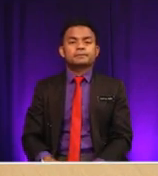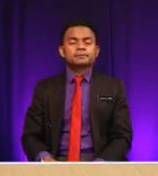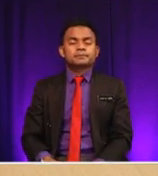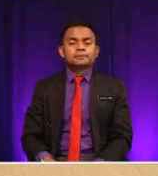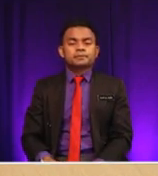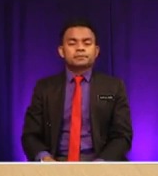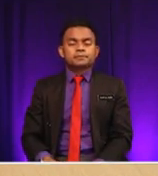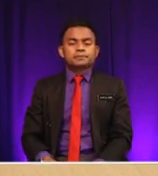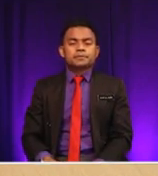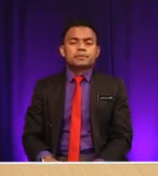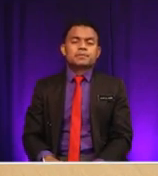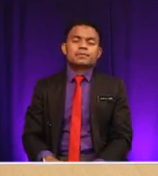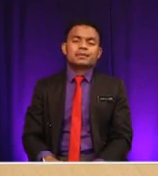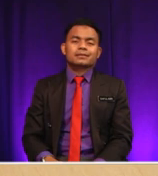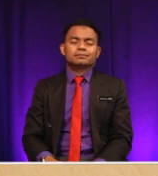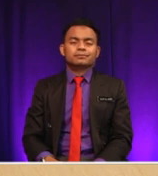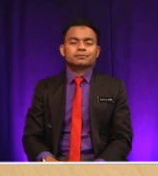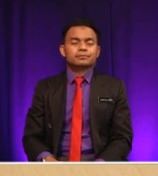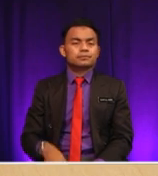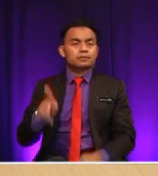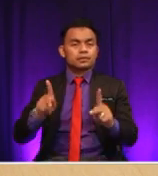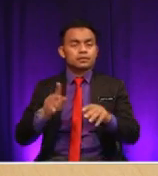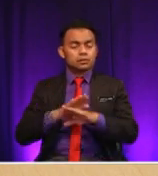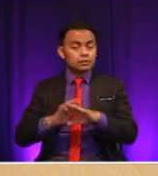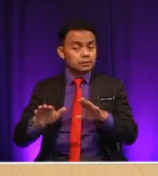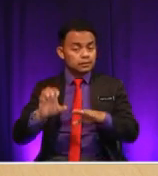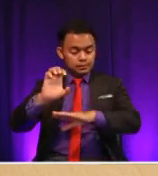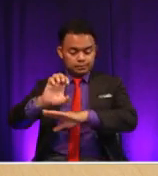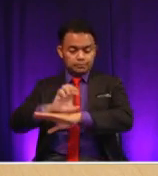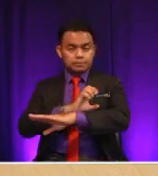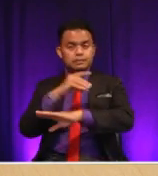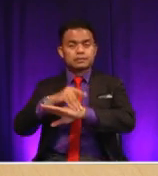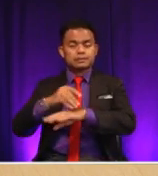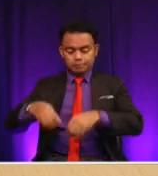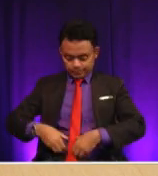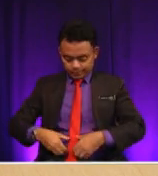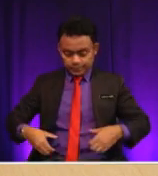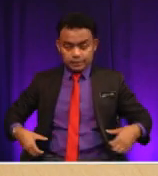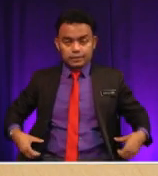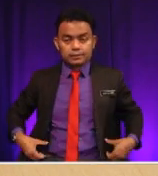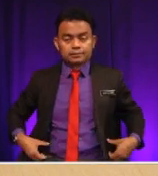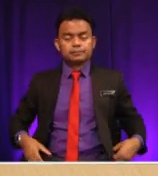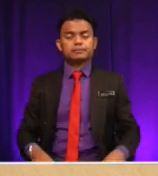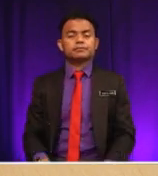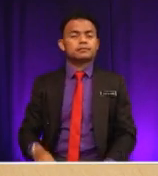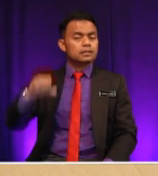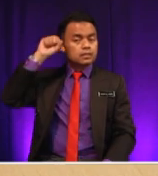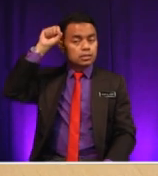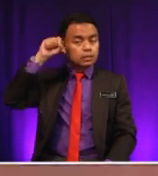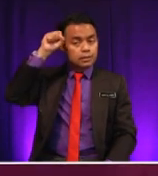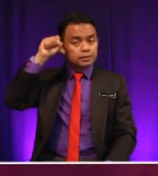hari satu oke kalau tiada emas di pinggang sanak